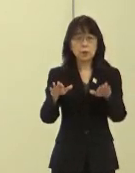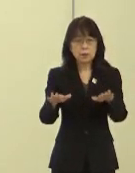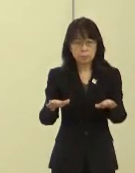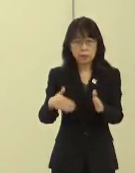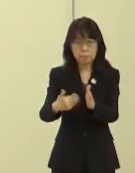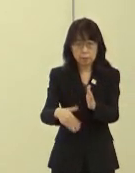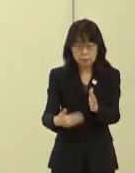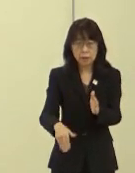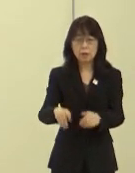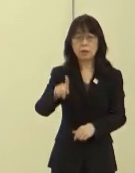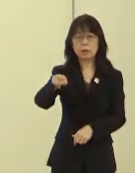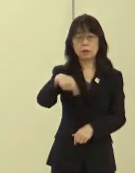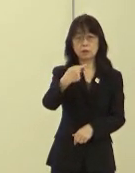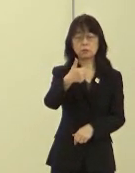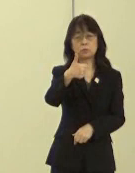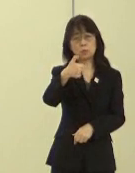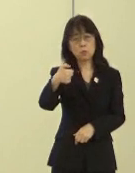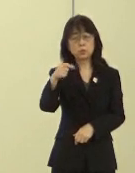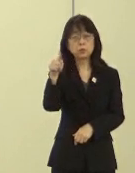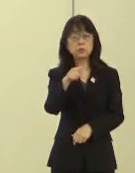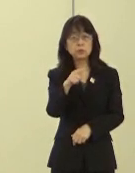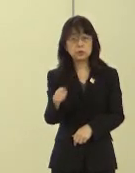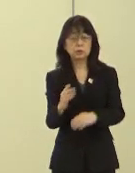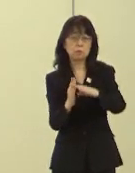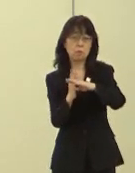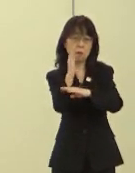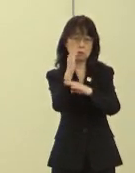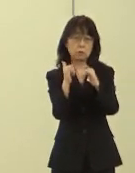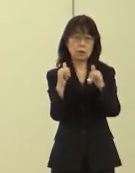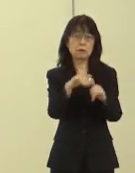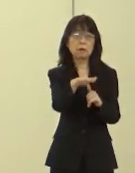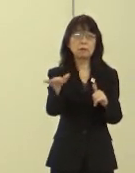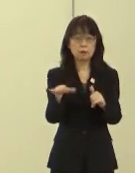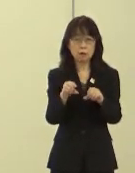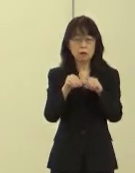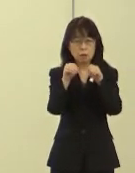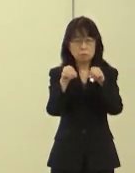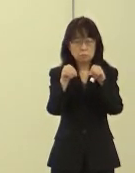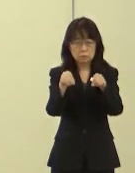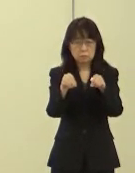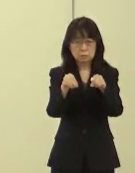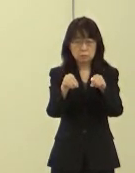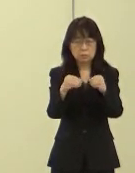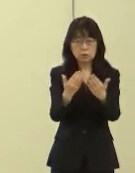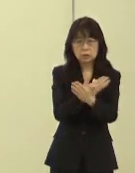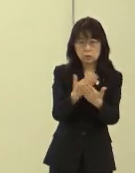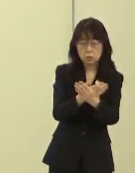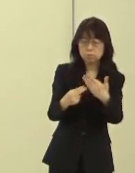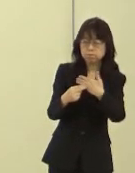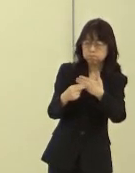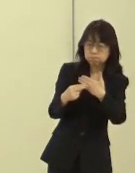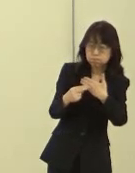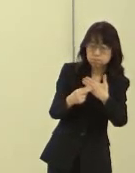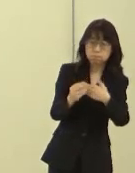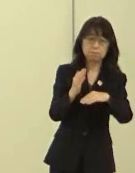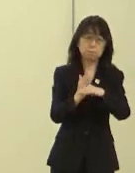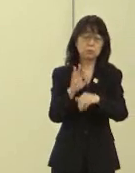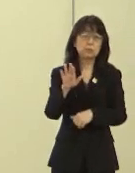人を超える方々が治療に当たられているという状況にございます